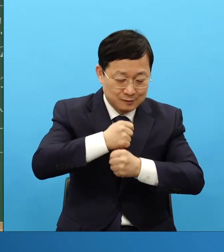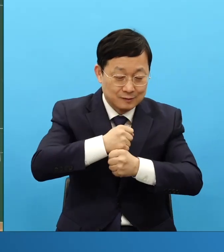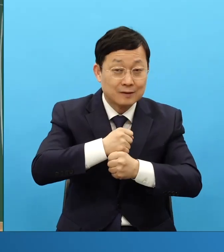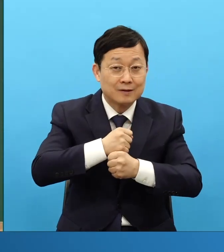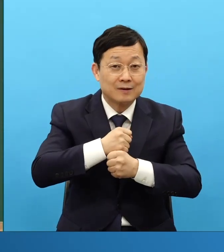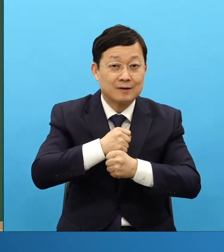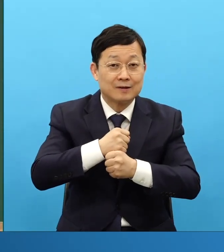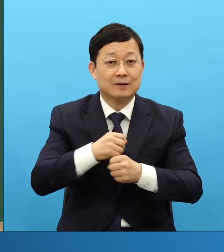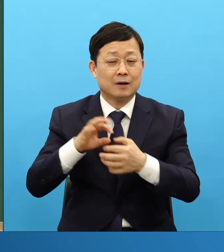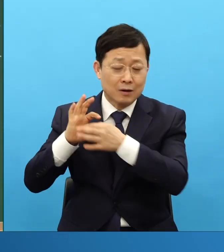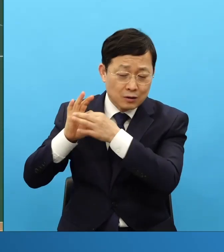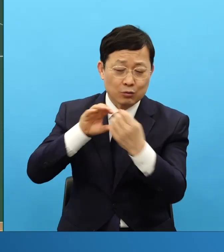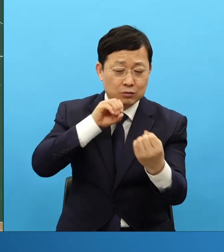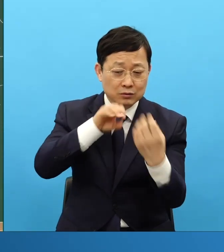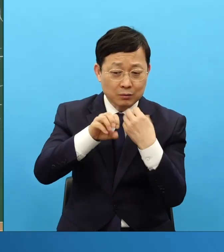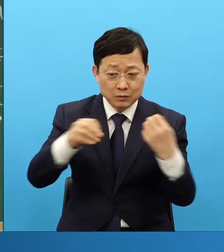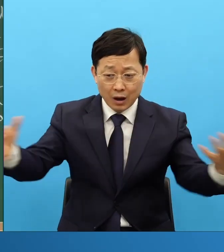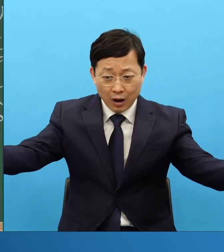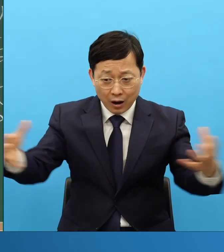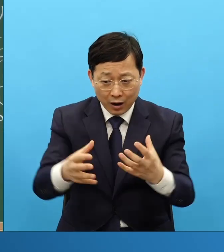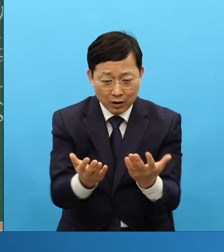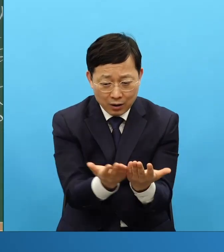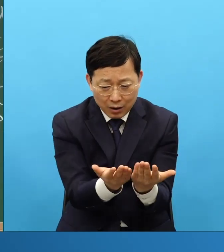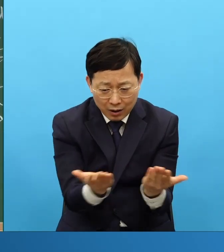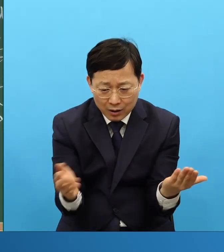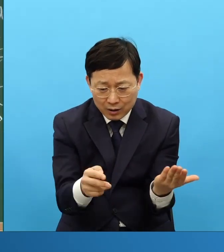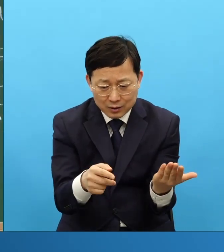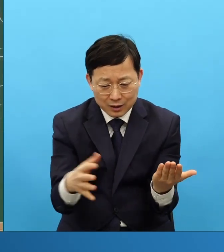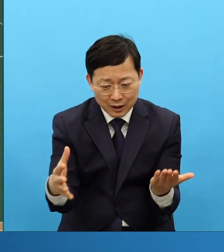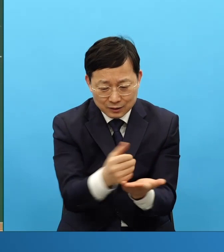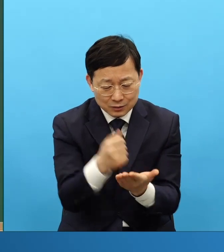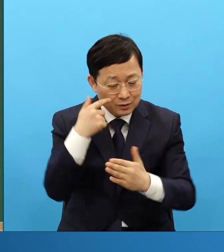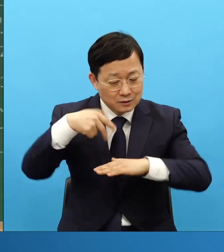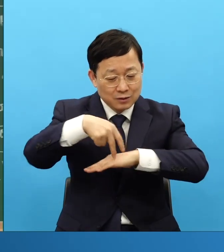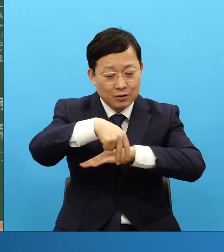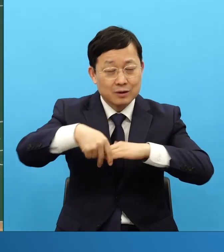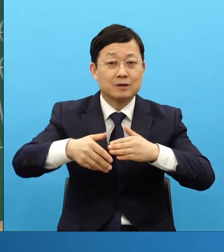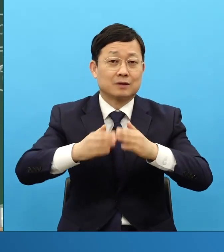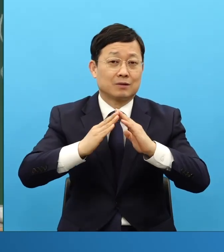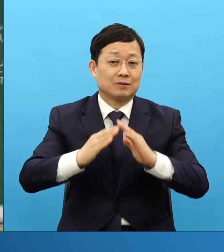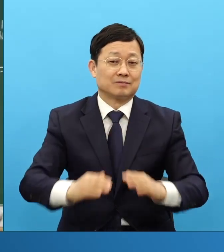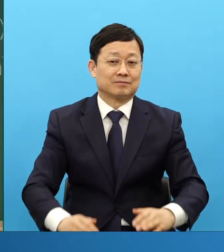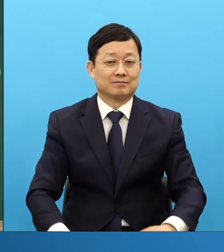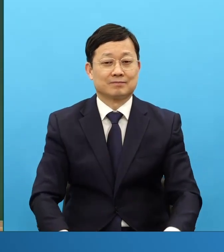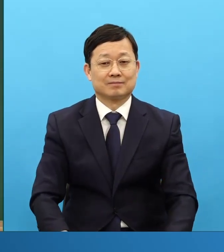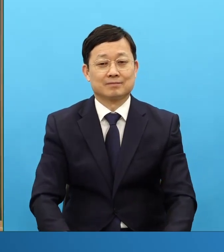이제 계속 응답 안 해지니까요. Why? Because answers continue to come. 이 나중에는